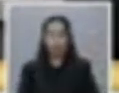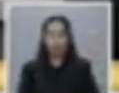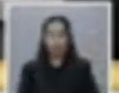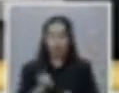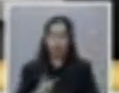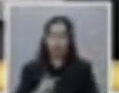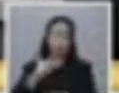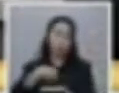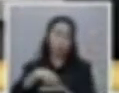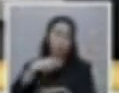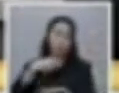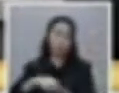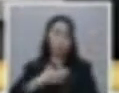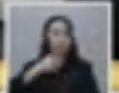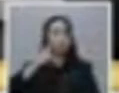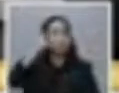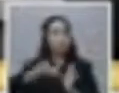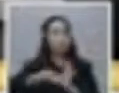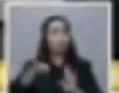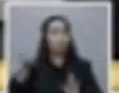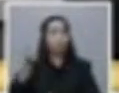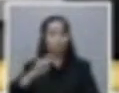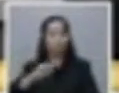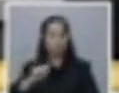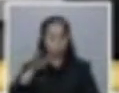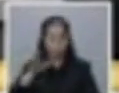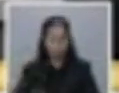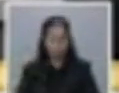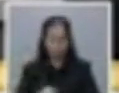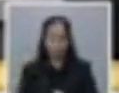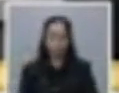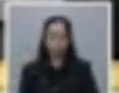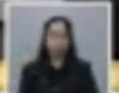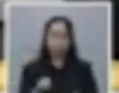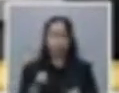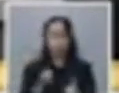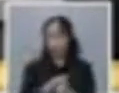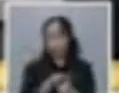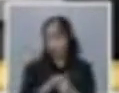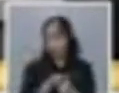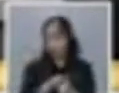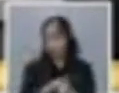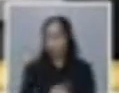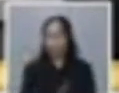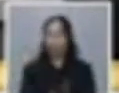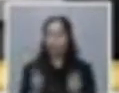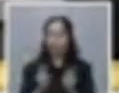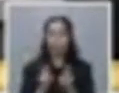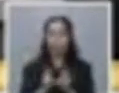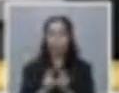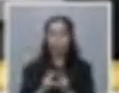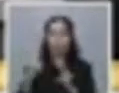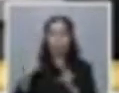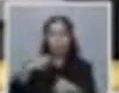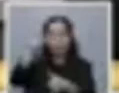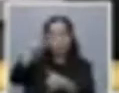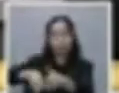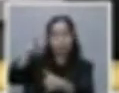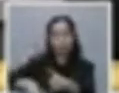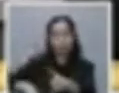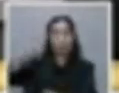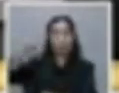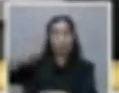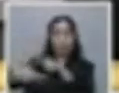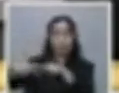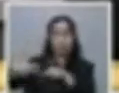การปรับลดของกระผมเหตุผลส่วนหนึ่งท่านกรรมาธิการ3ท่านได้นำเรียนต่อท่านประธานผ่านไปยังเพื่อนสมาชิก